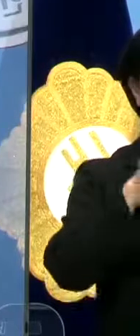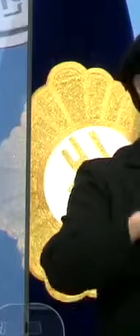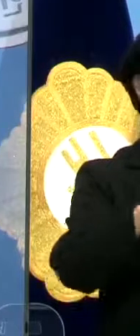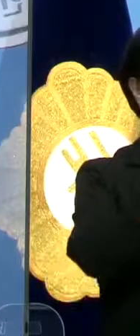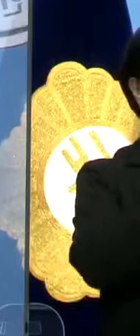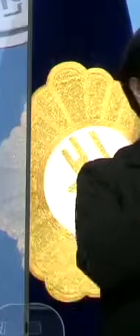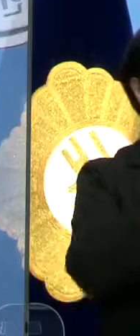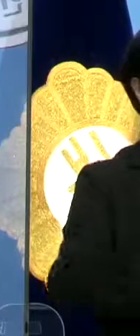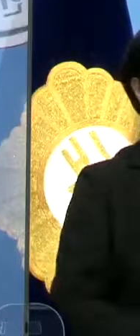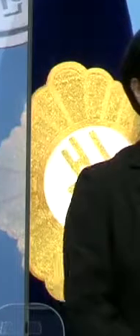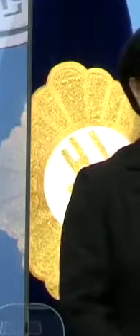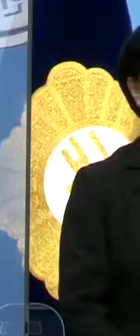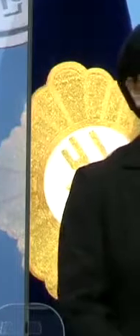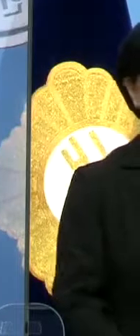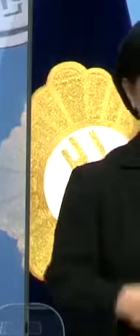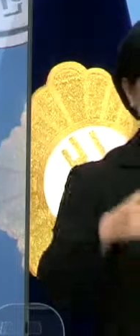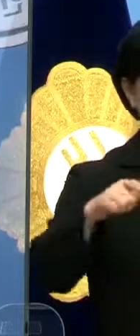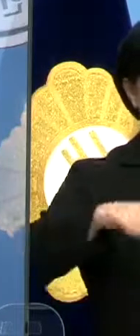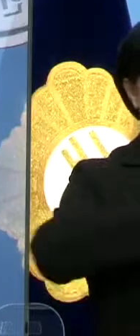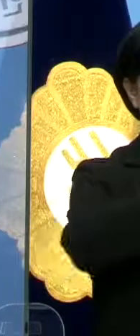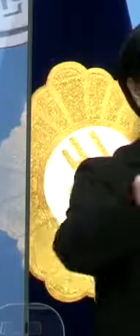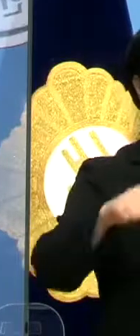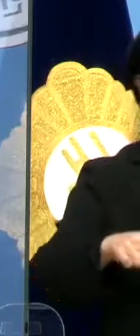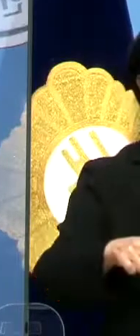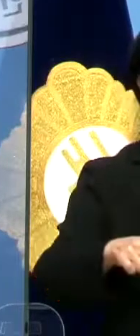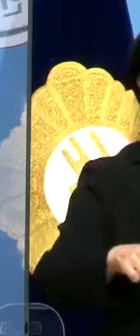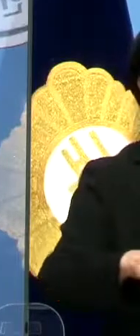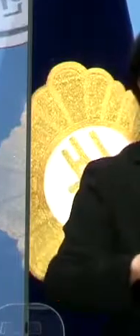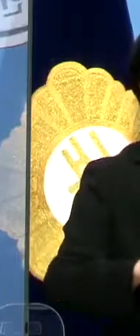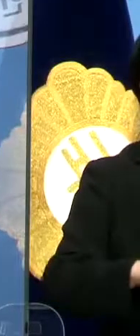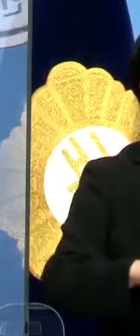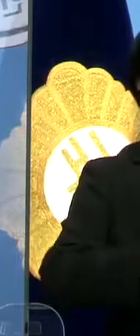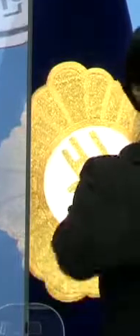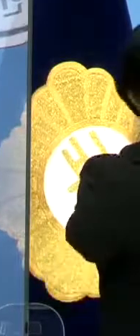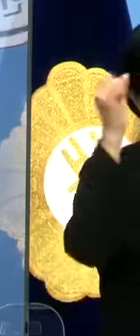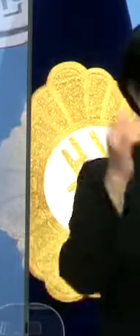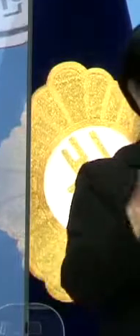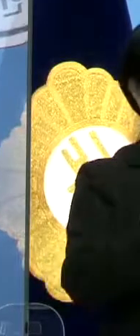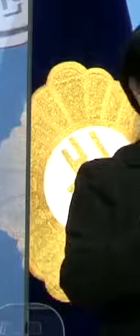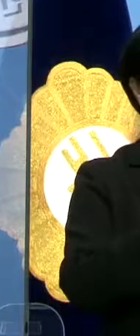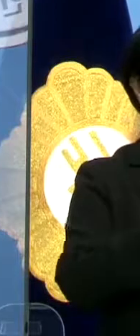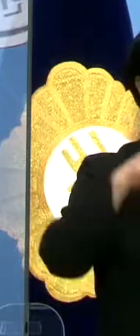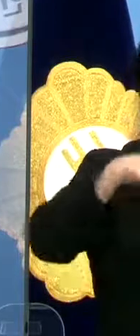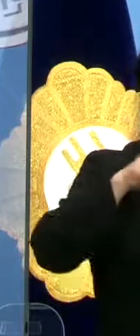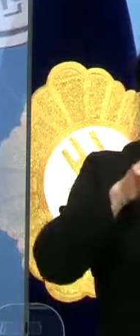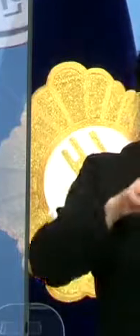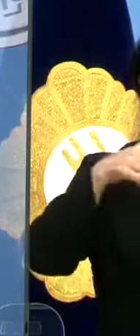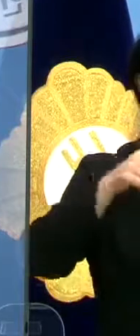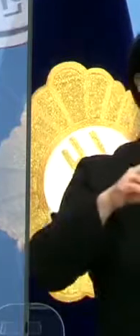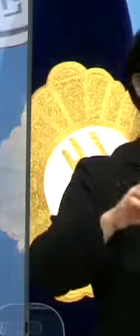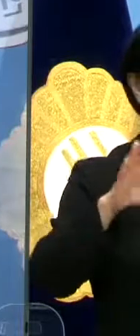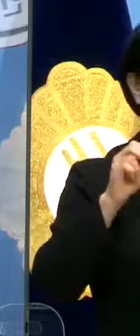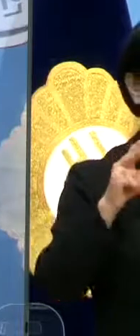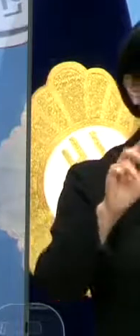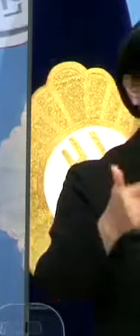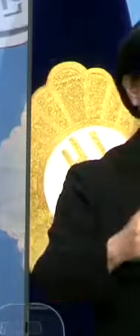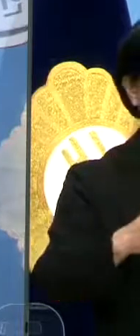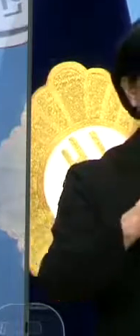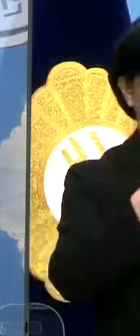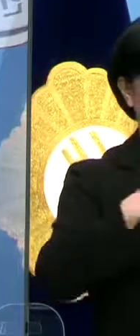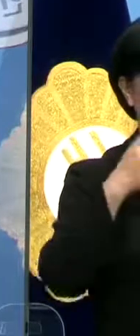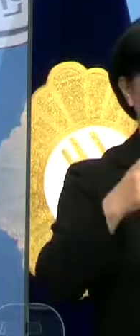그런 지역입니다 이 지역에서 삼성 구청장을 하고 있는 성장 연 구청장이